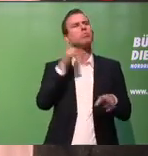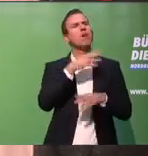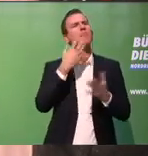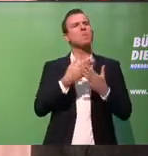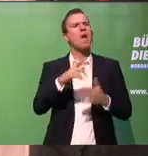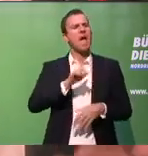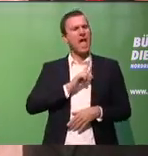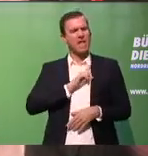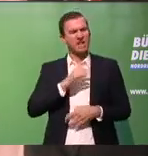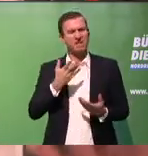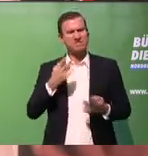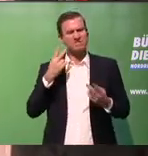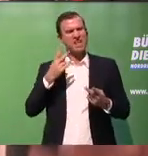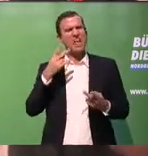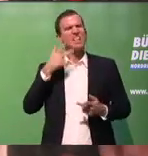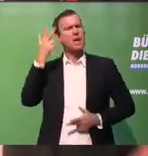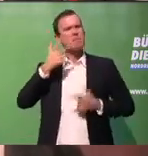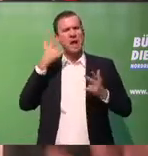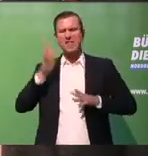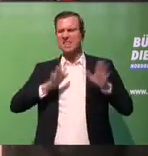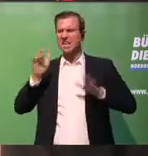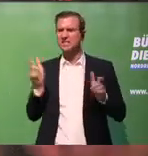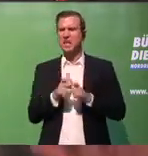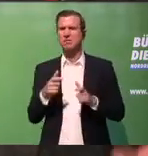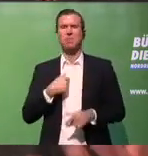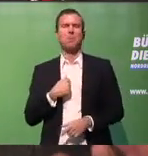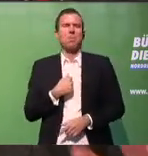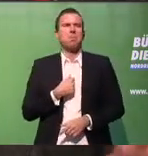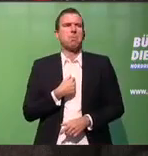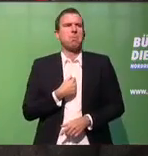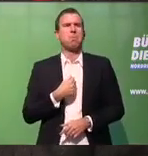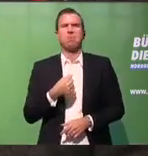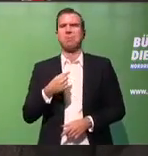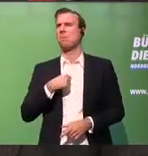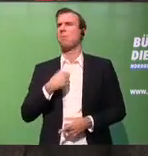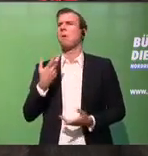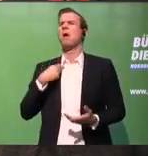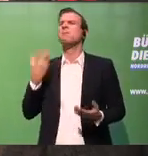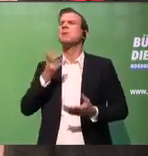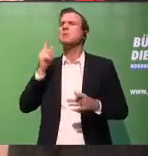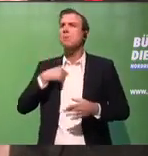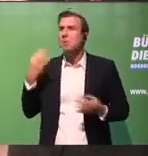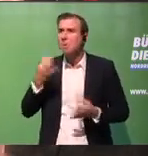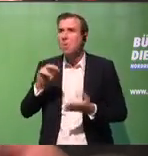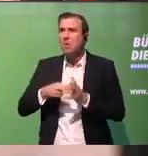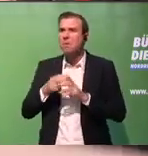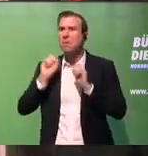eigenen Bedeutung in einer demokratischen Gesellschaft meinen, dass es nichts beizutragen gäbe.